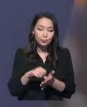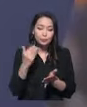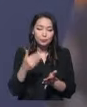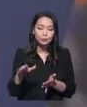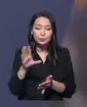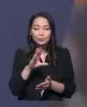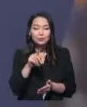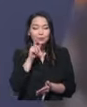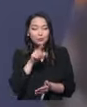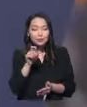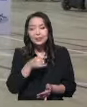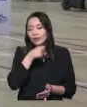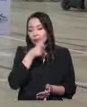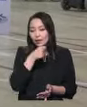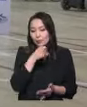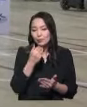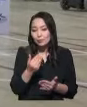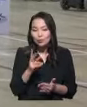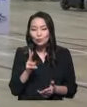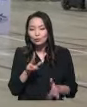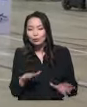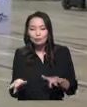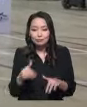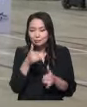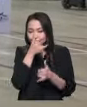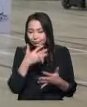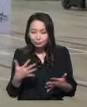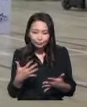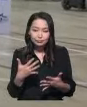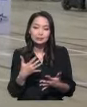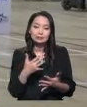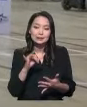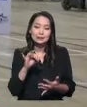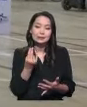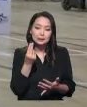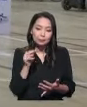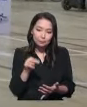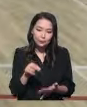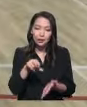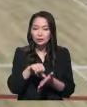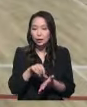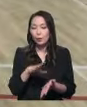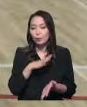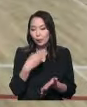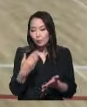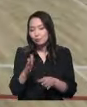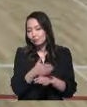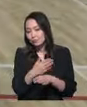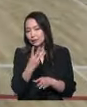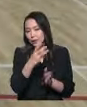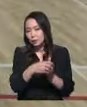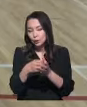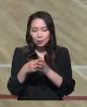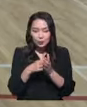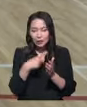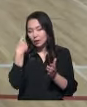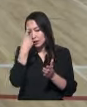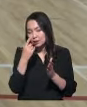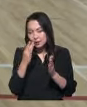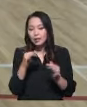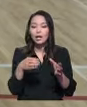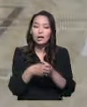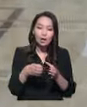юниоры и взрослые с поражением опорно-двигательного аппарата и ДЦП. Участники разбились на три группы и сразились в индивидуальной и